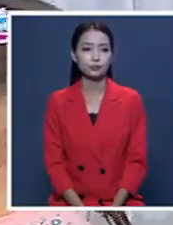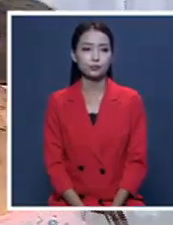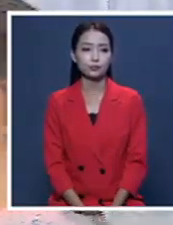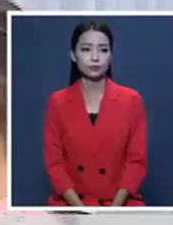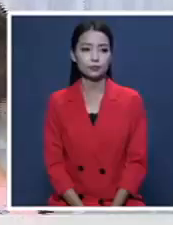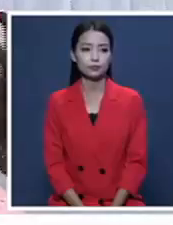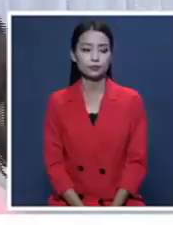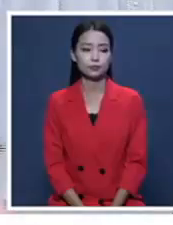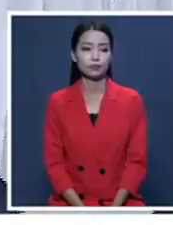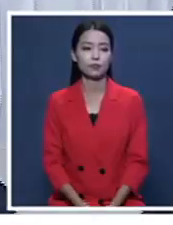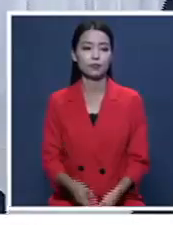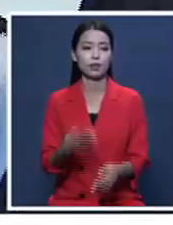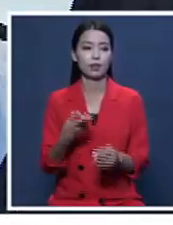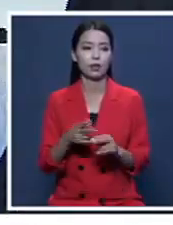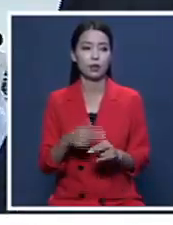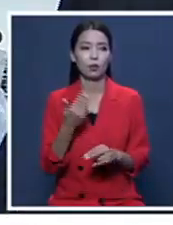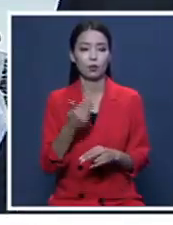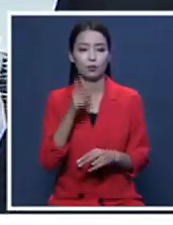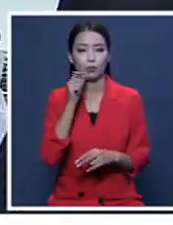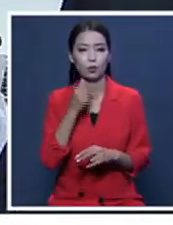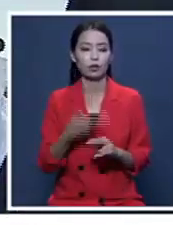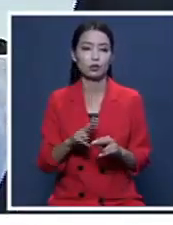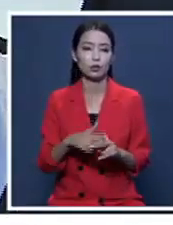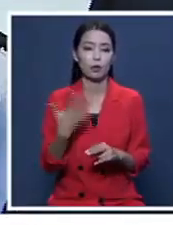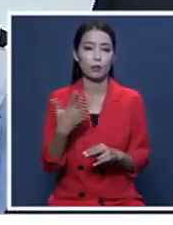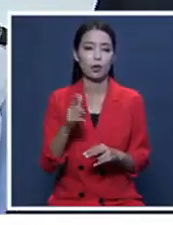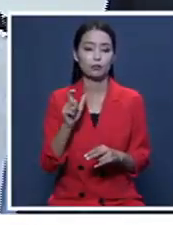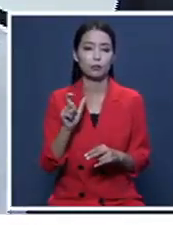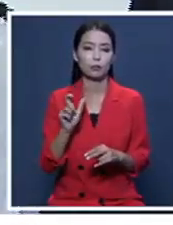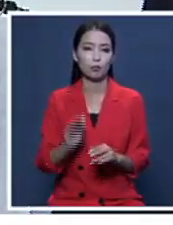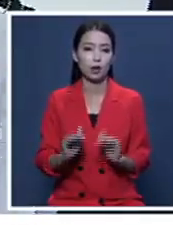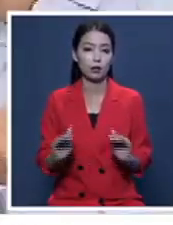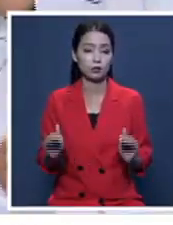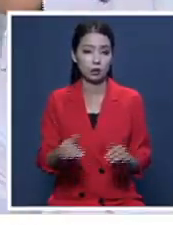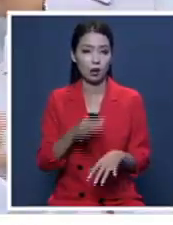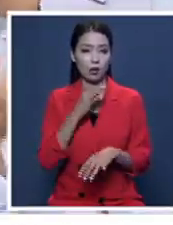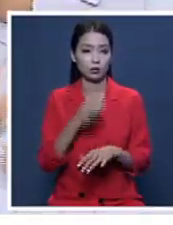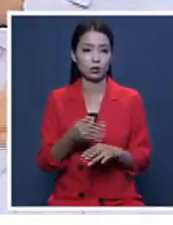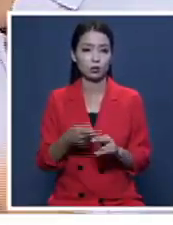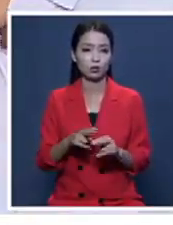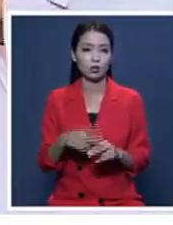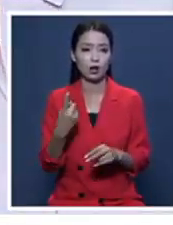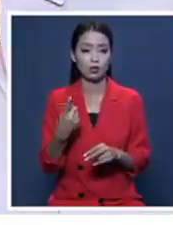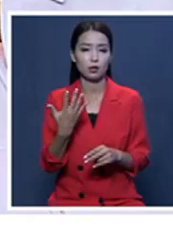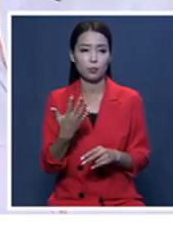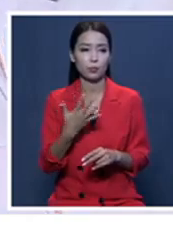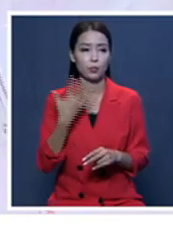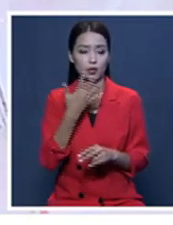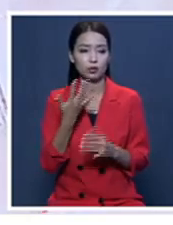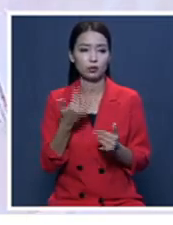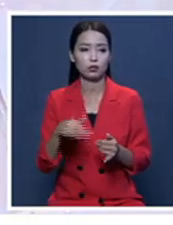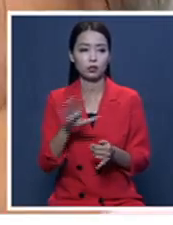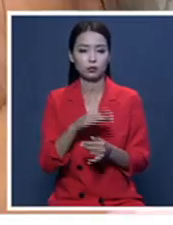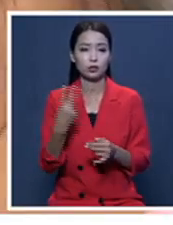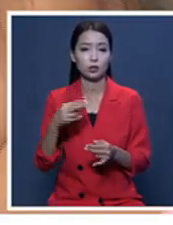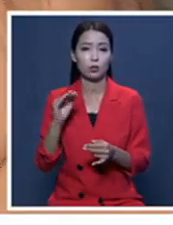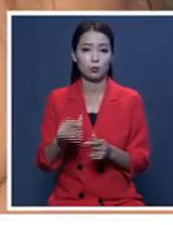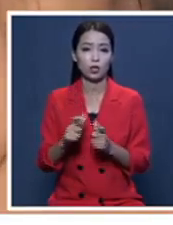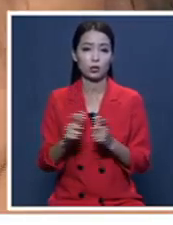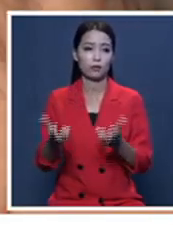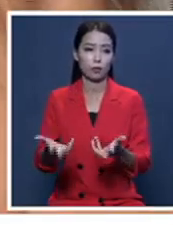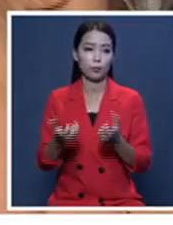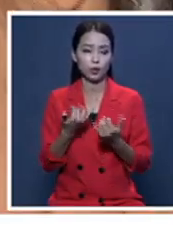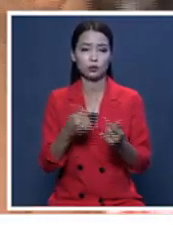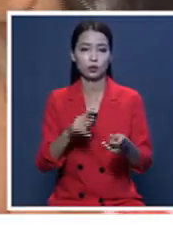Жалғас Құспеков 5 баланың әкесі, 4-теуі мектеп жасында. Әкімдік тарапынан 120 мың теңгенің көмегін алды. Бүлдіршіндерімді